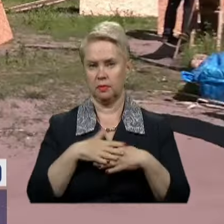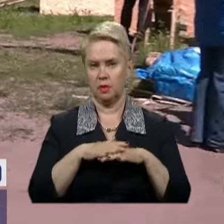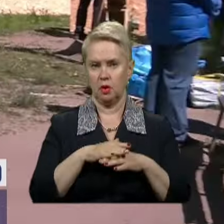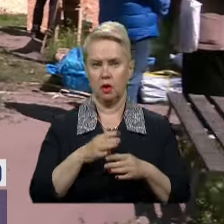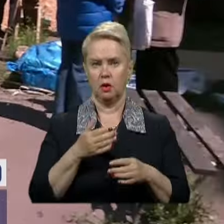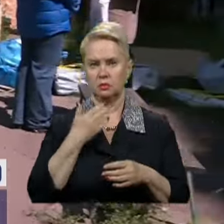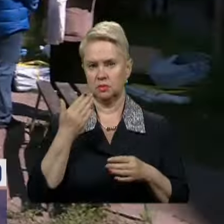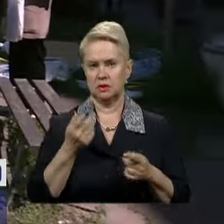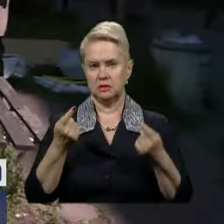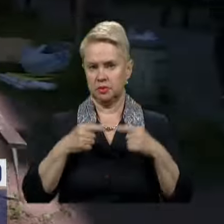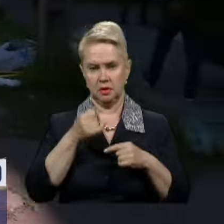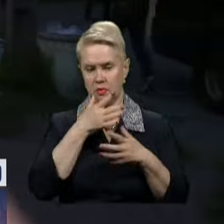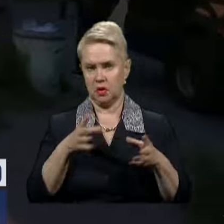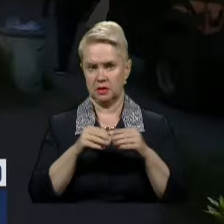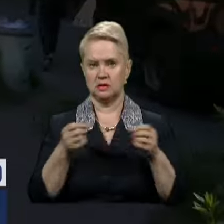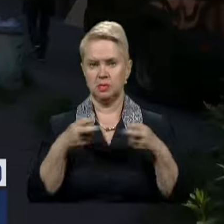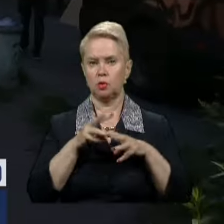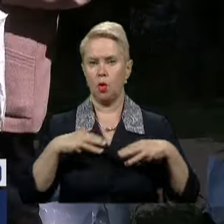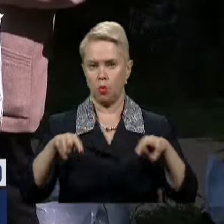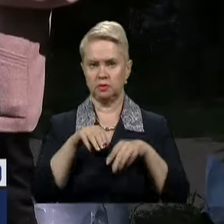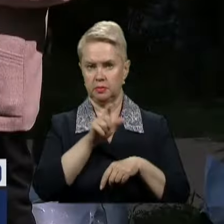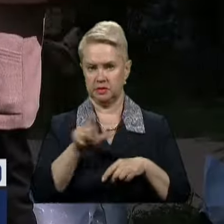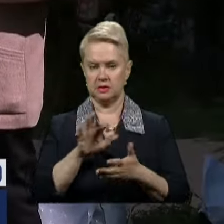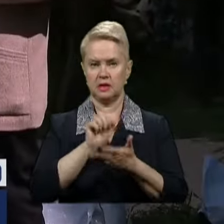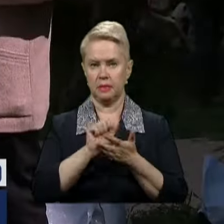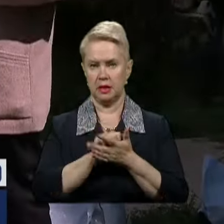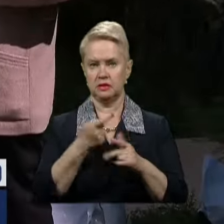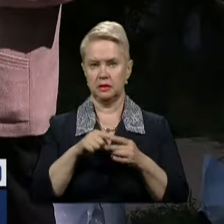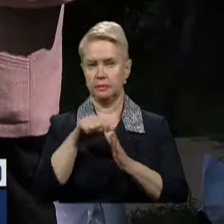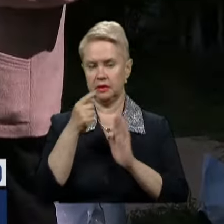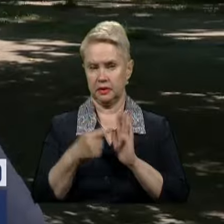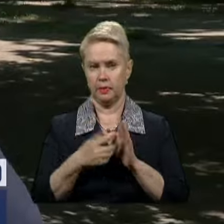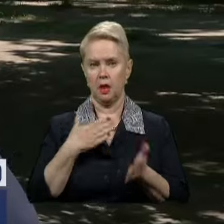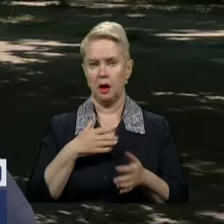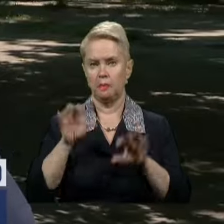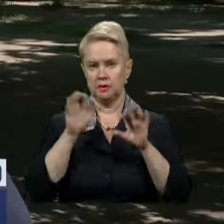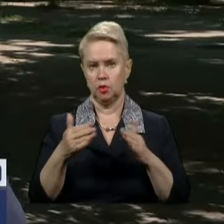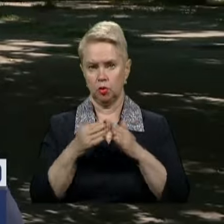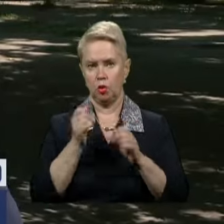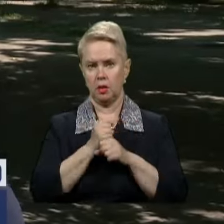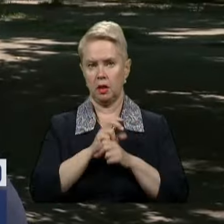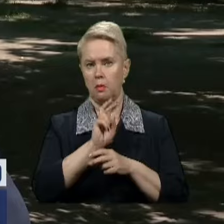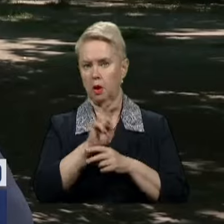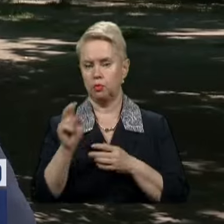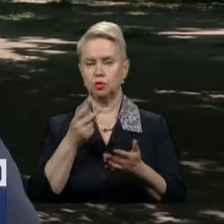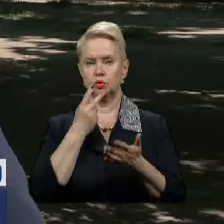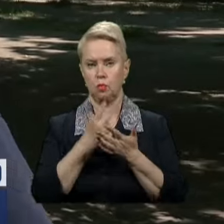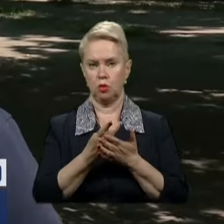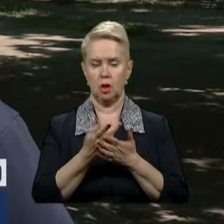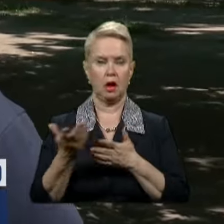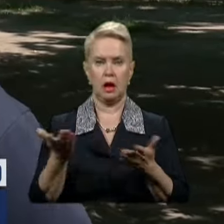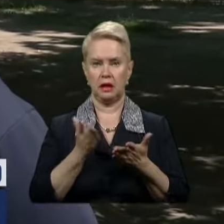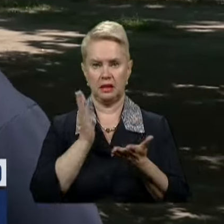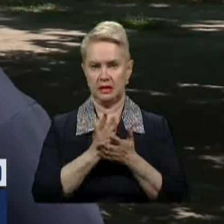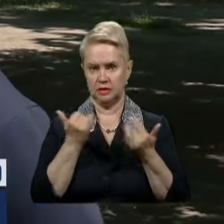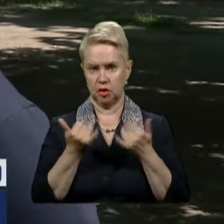остаточні збитки поки не можуть. Разом із спецкомісією місцеві займаються цим питанням. З председателем дому робимо обхід, дивимося, які